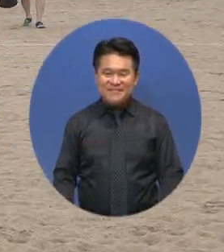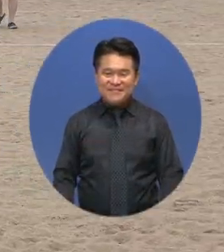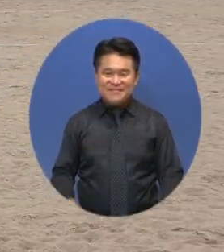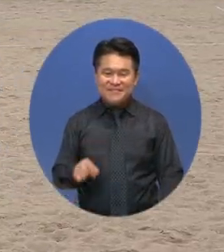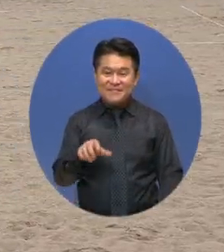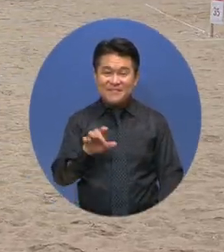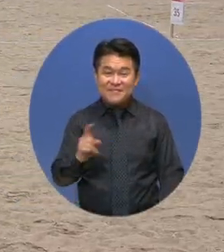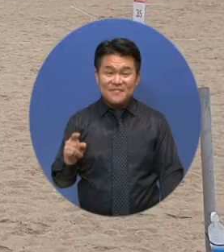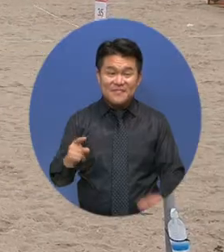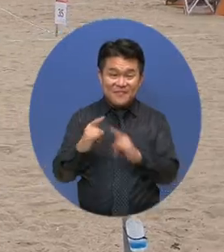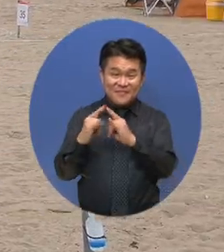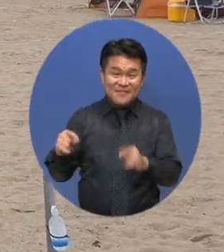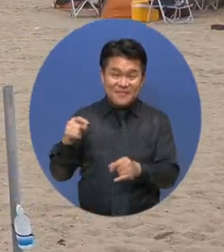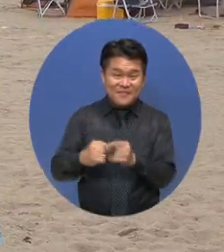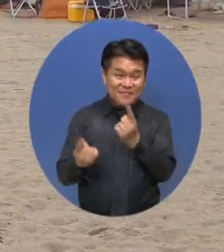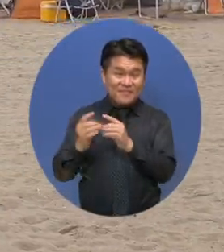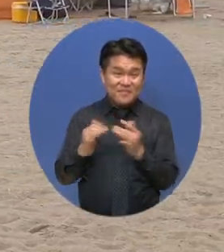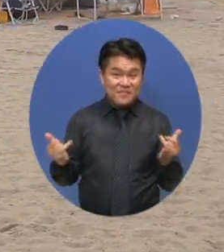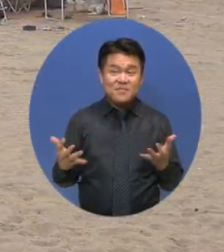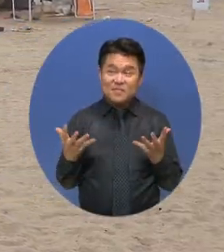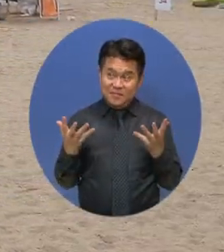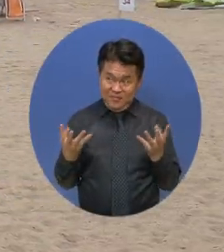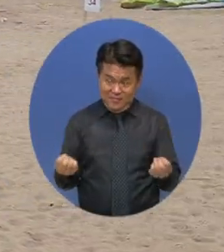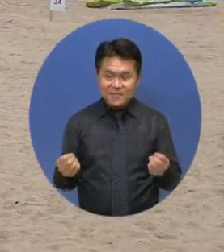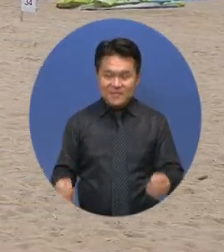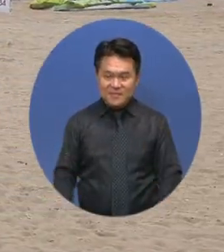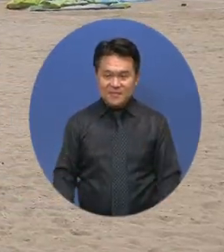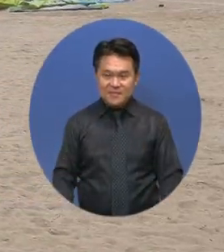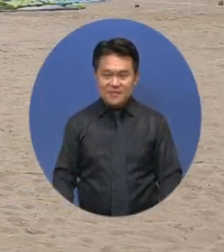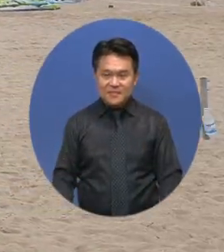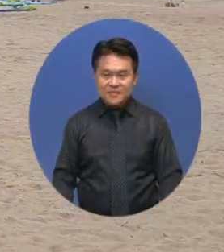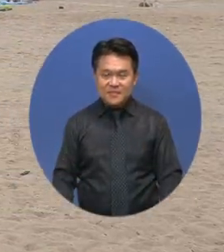이곳은 캠핑을 하기 위해 찾아오는 관광객들도 많다고 합니다.